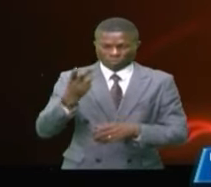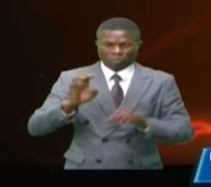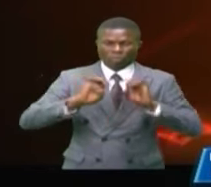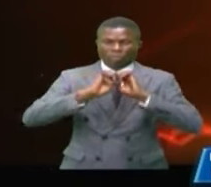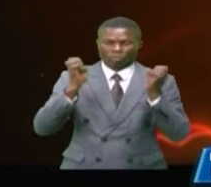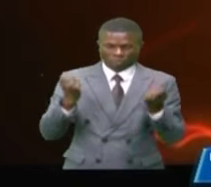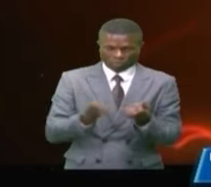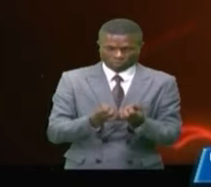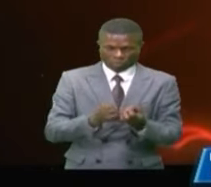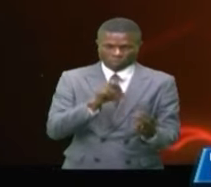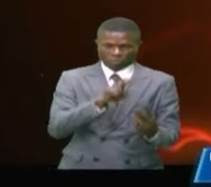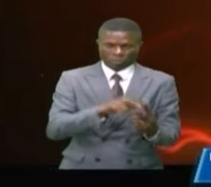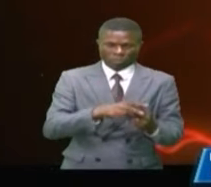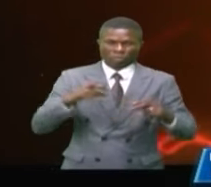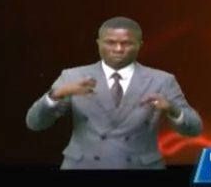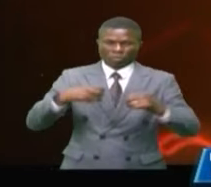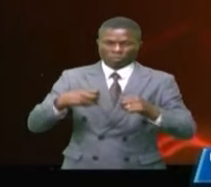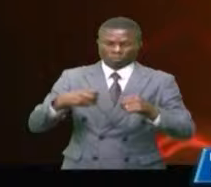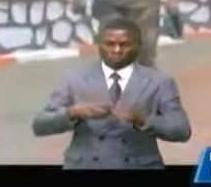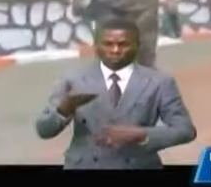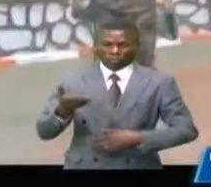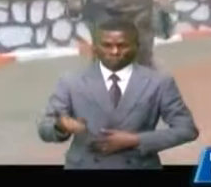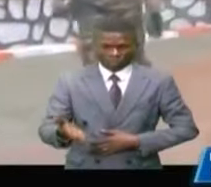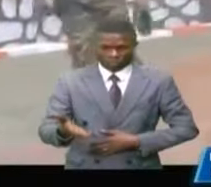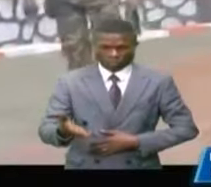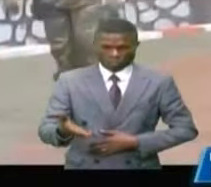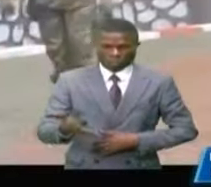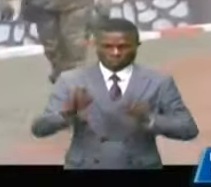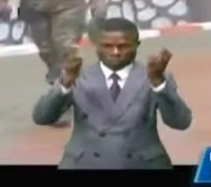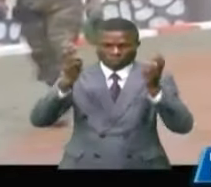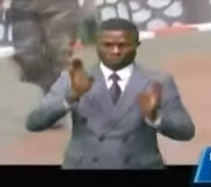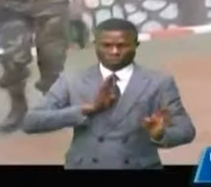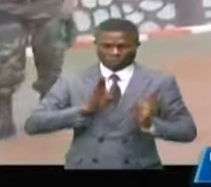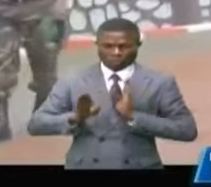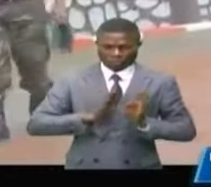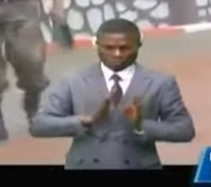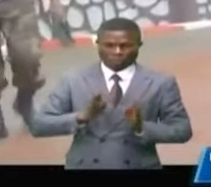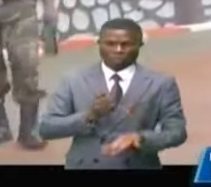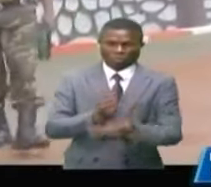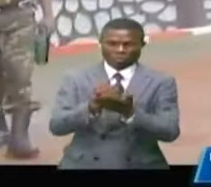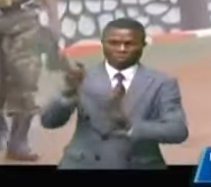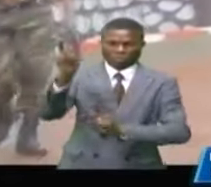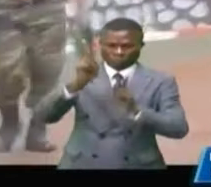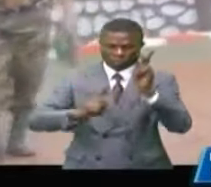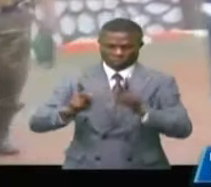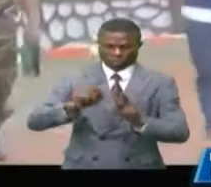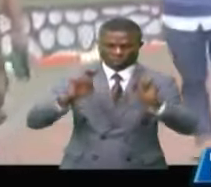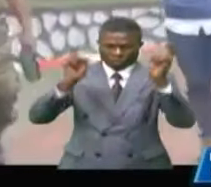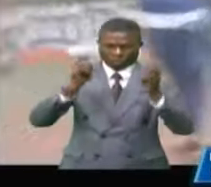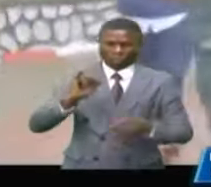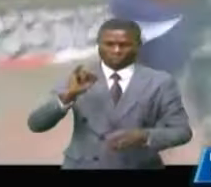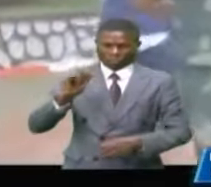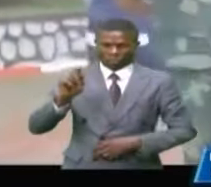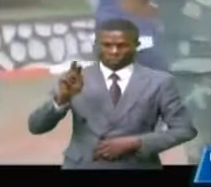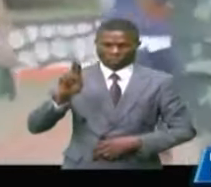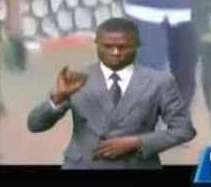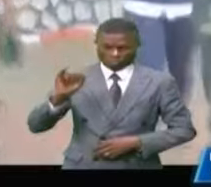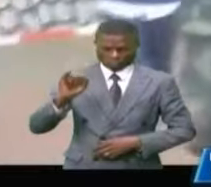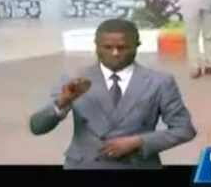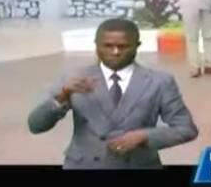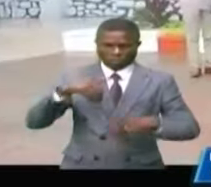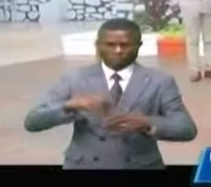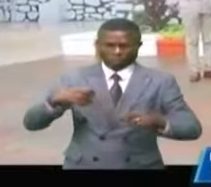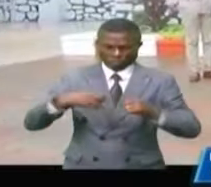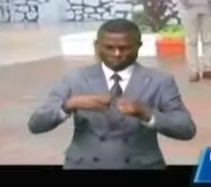entreprise d'approvisionnement en énergie électrique en ville de Bounia. Desservir la population iturienne en énergie est l'un des